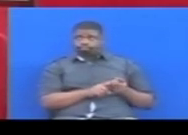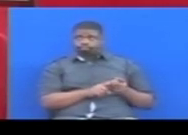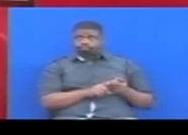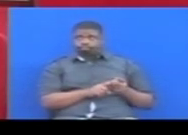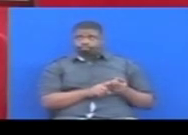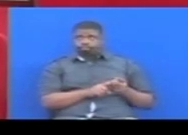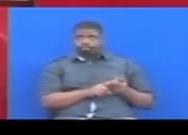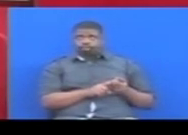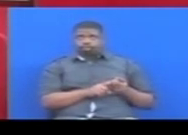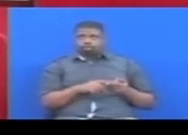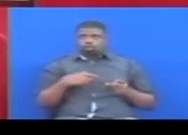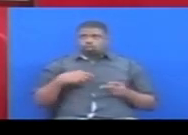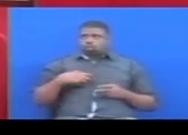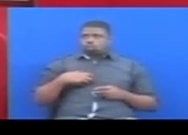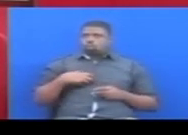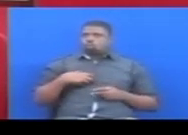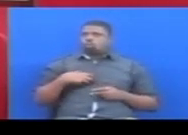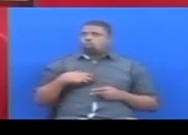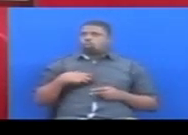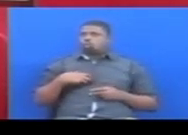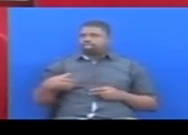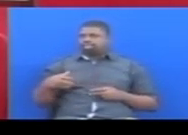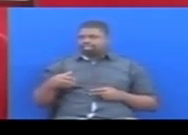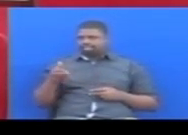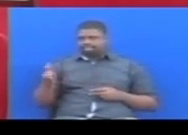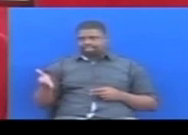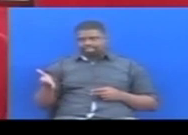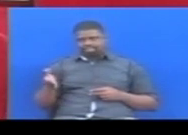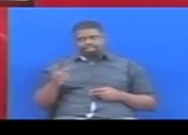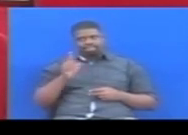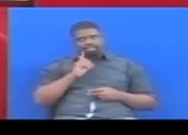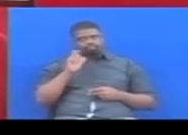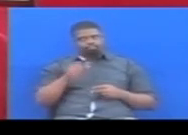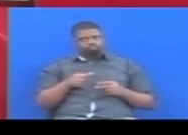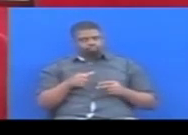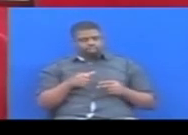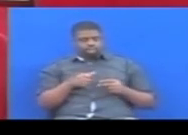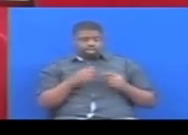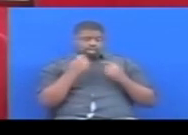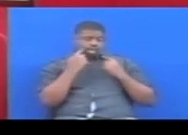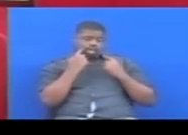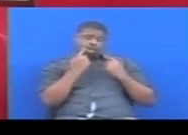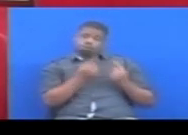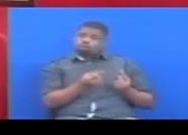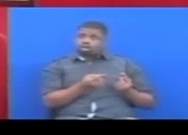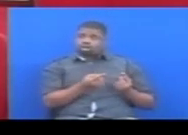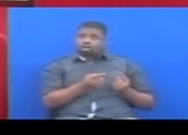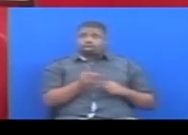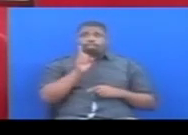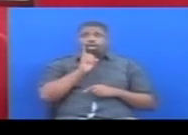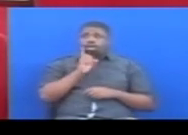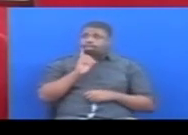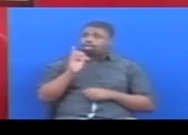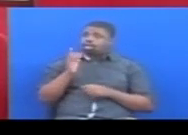Mheshimiwa Waziri, naamini kila mmoja amekuwa akishuhudia akina mama